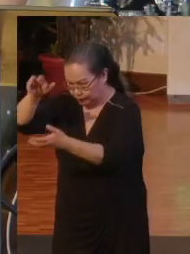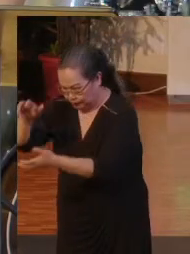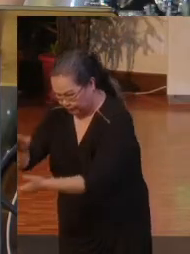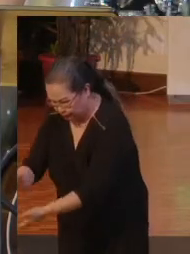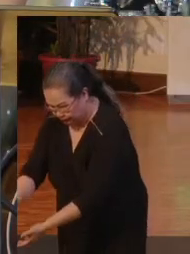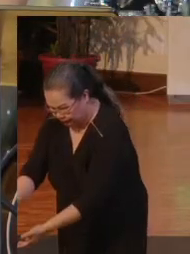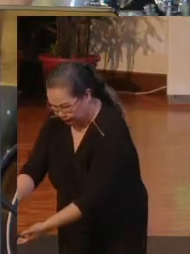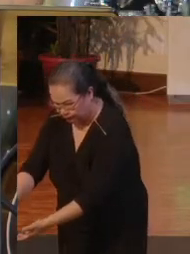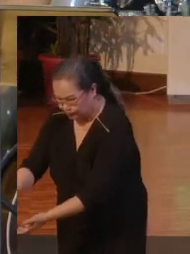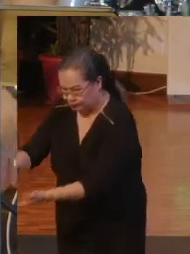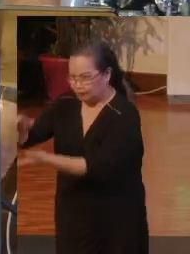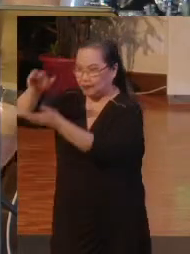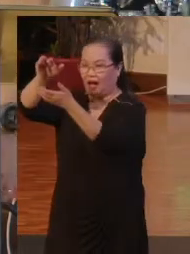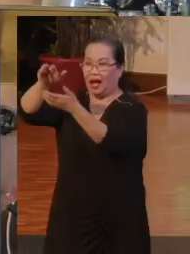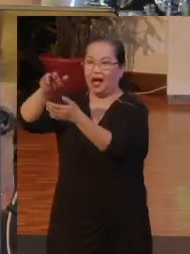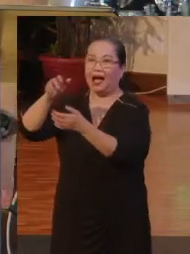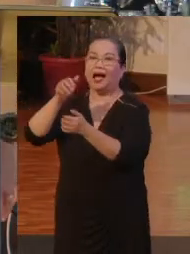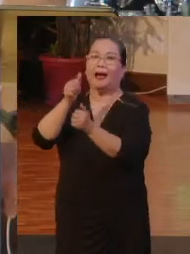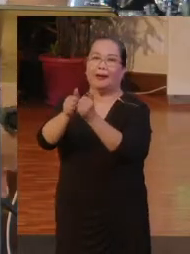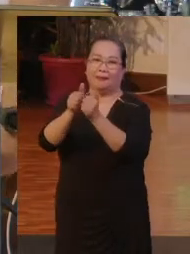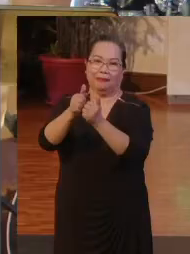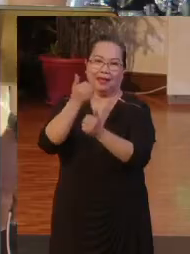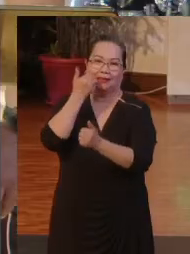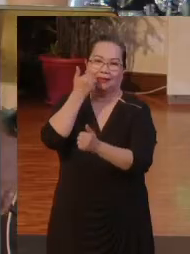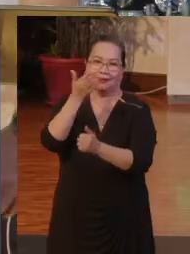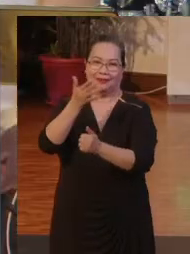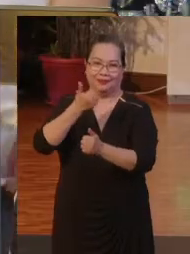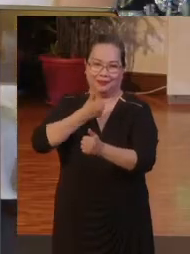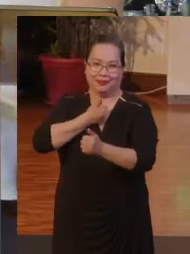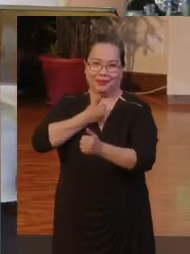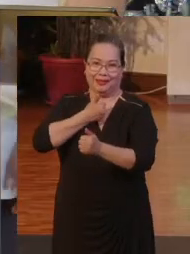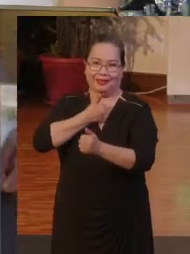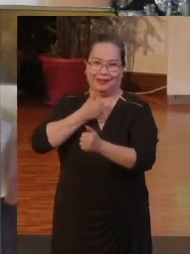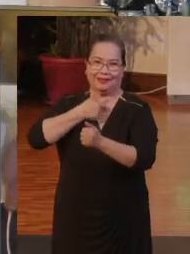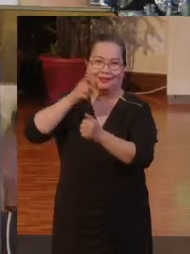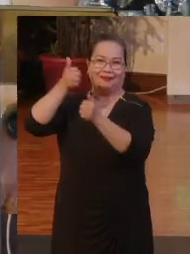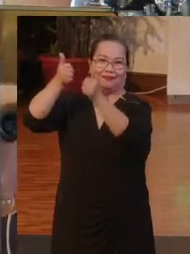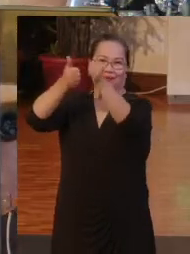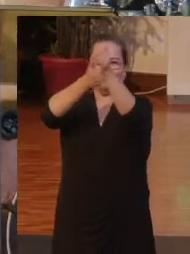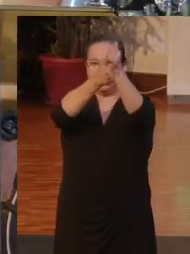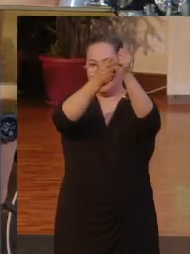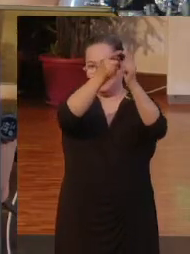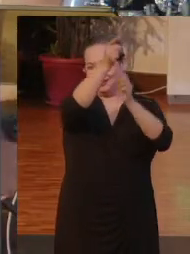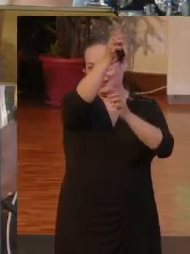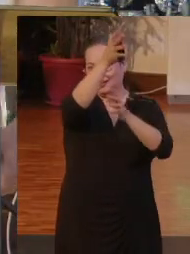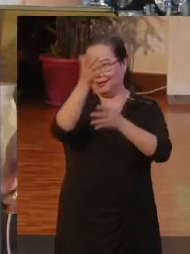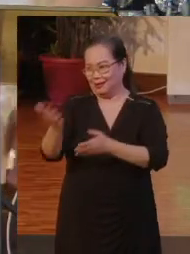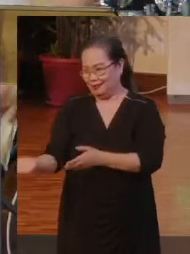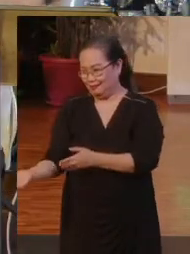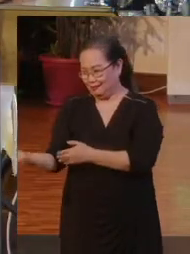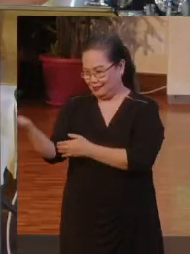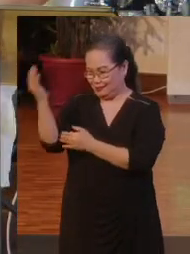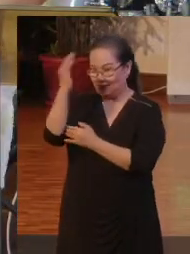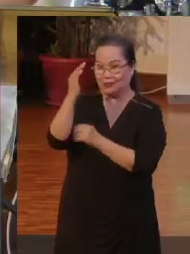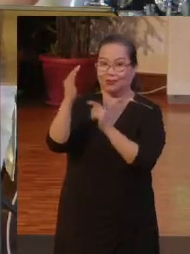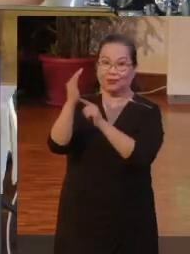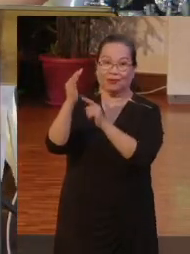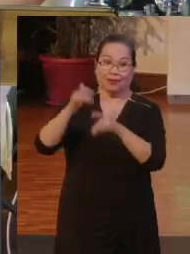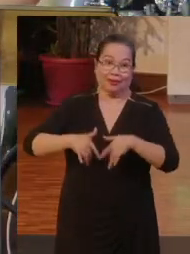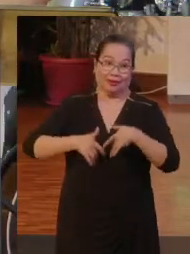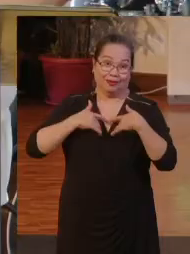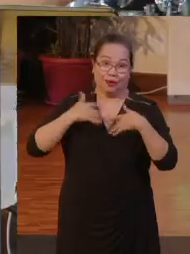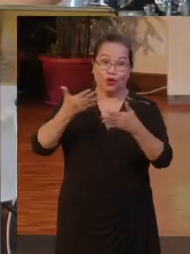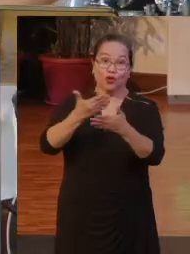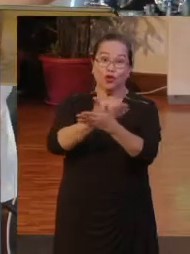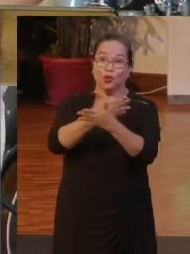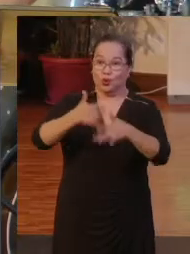ng kanilang pagkamatay sa kanilang sarili, at nung sila ay binangon, simbolo ng kanilang pagkabuhay na maguli sa isang